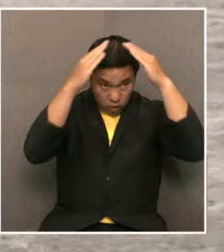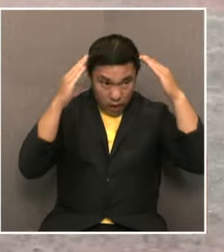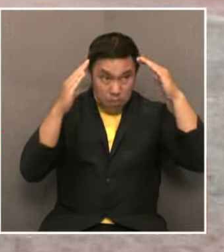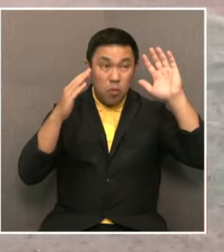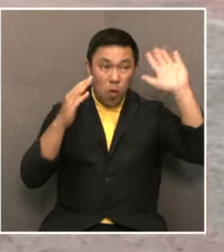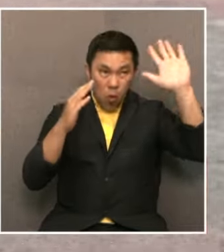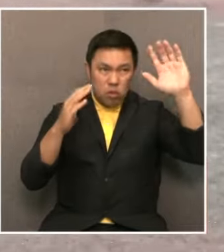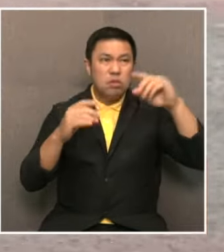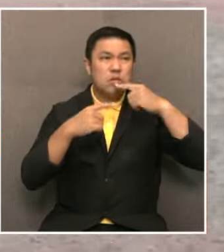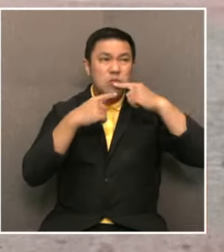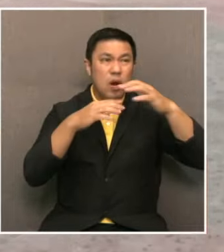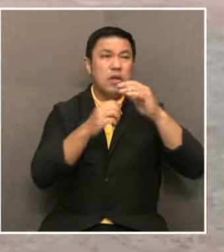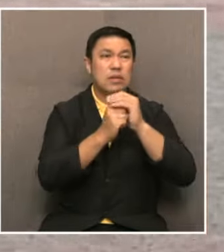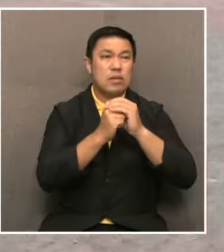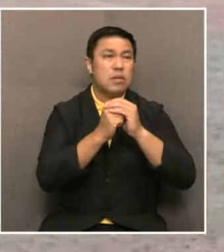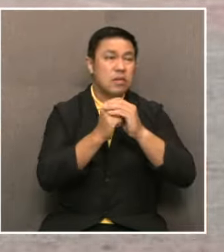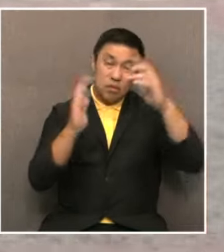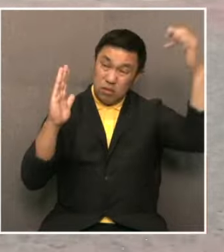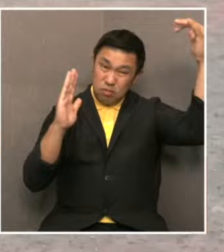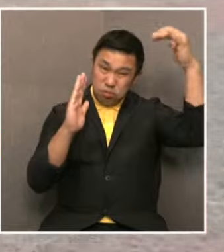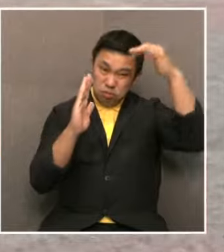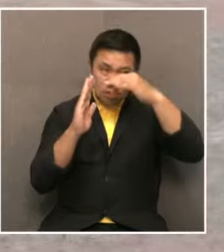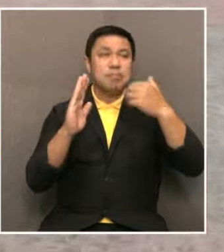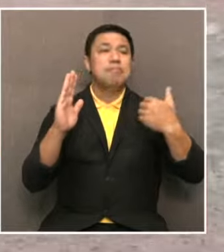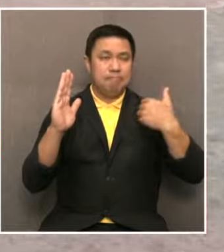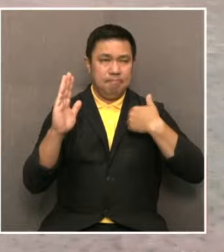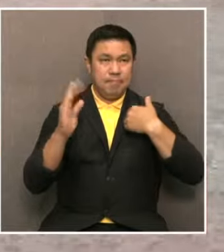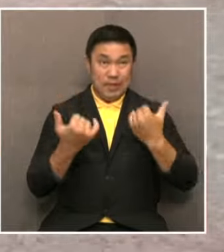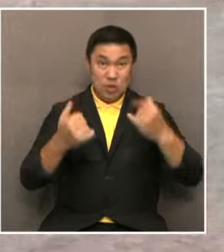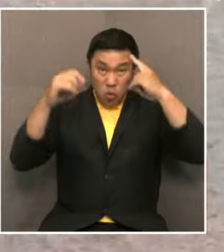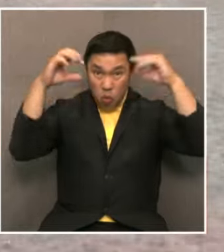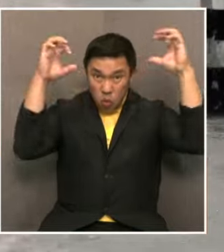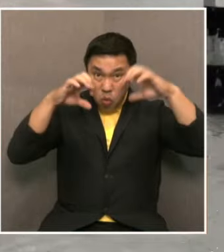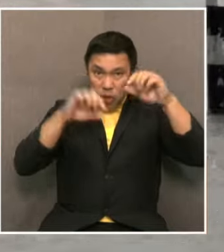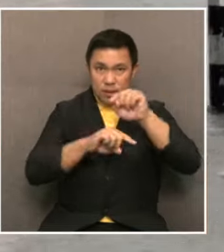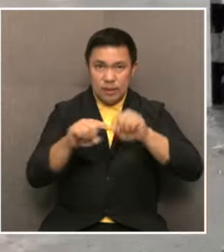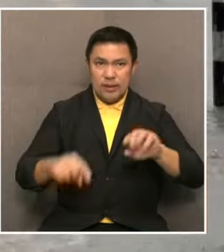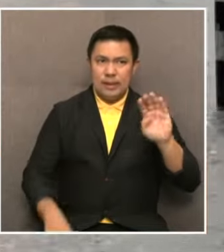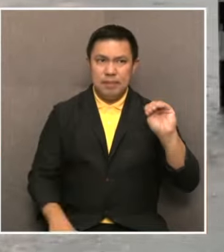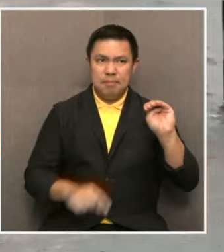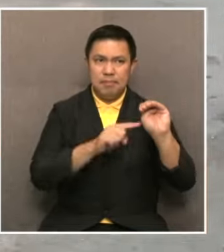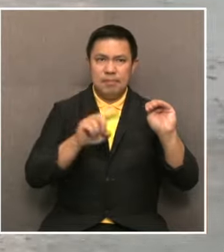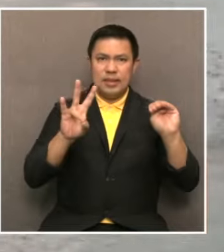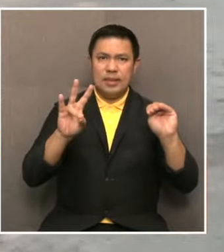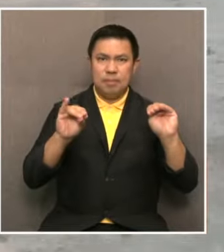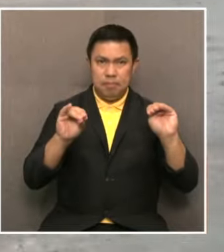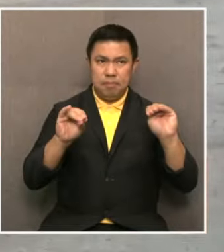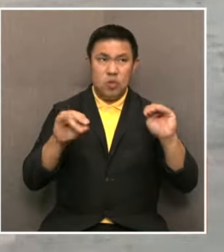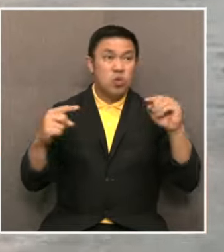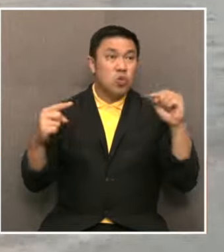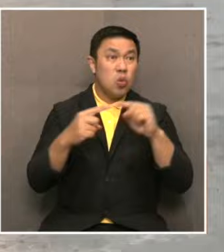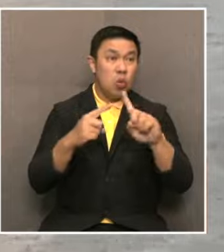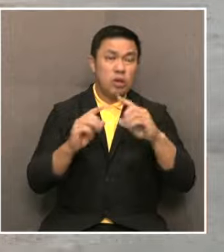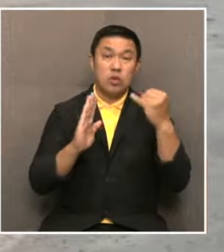อ่าวตังเกี๋ยโดยวันนี้ปริมาณฝนจะอยู่ที่ประมาณร้อยละ40-70ของพื้นที่ค่ะครอบคลุมใน